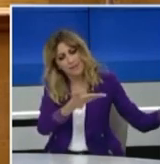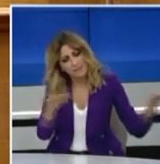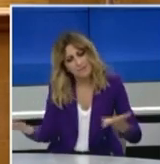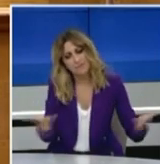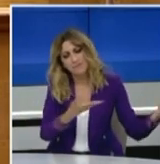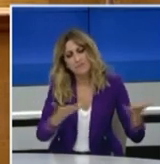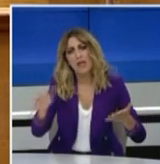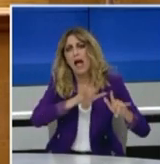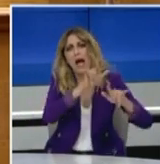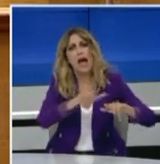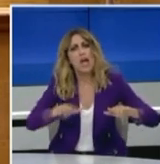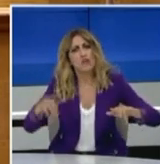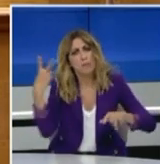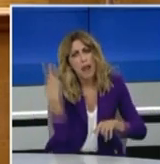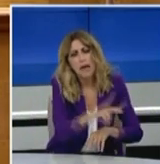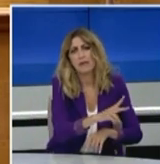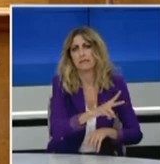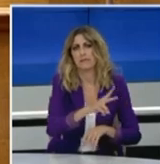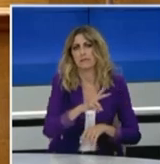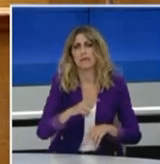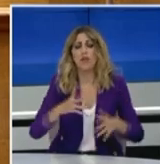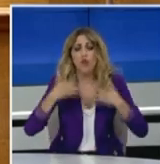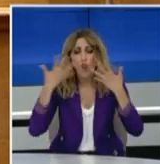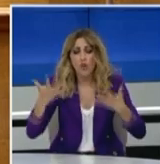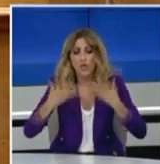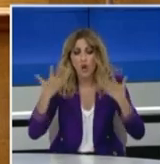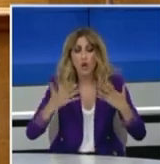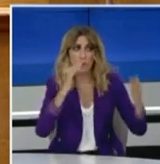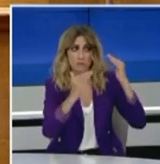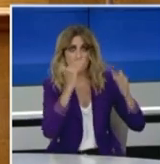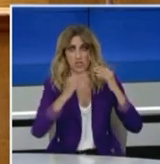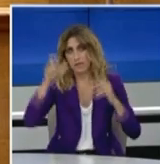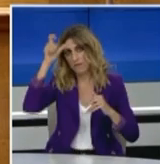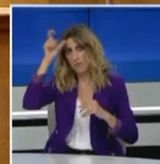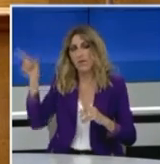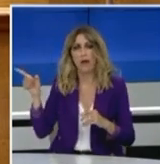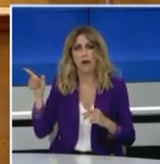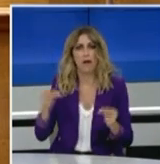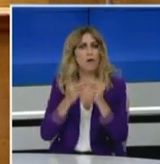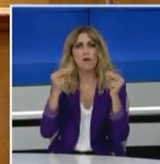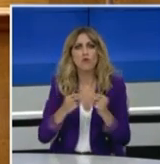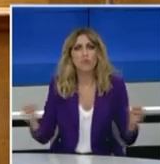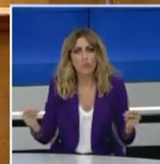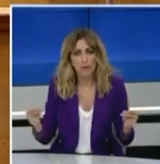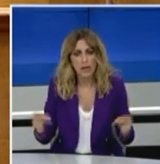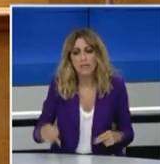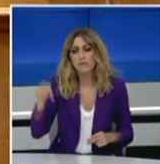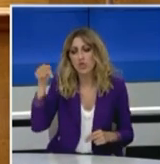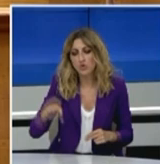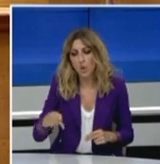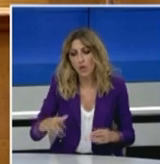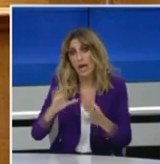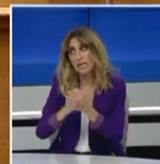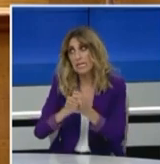και της προστασίας από την Τουρκία δήθεν. Το αποτέλεσμα, να εισπράτετε από τους